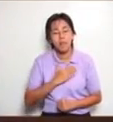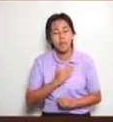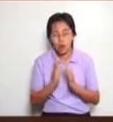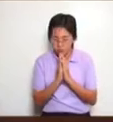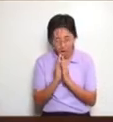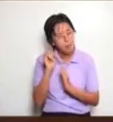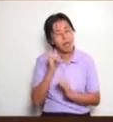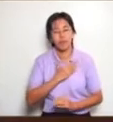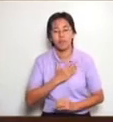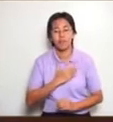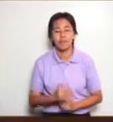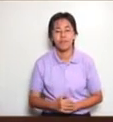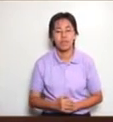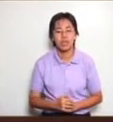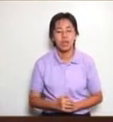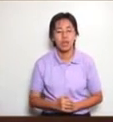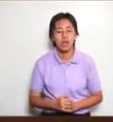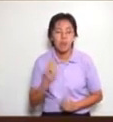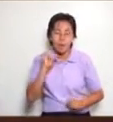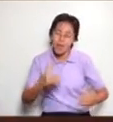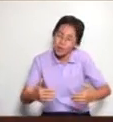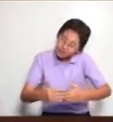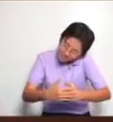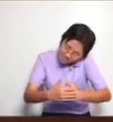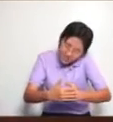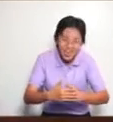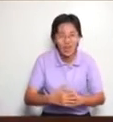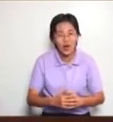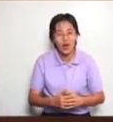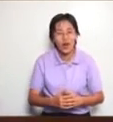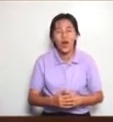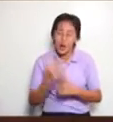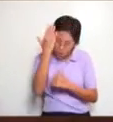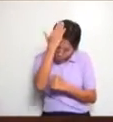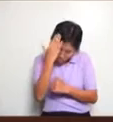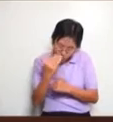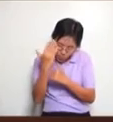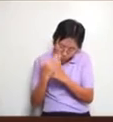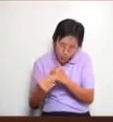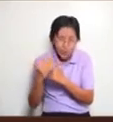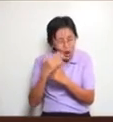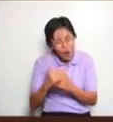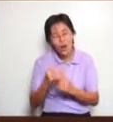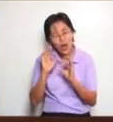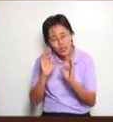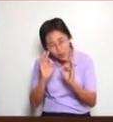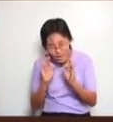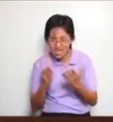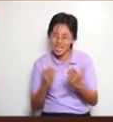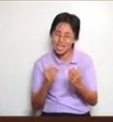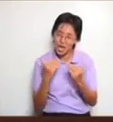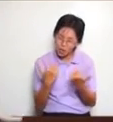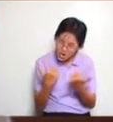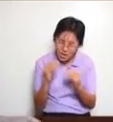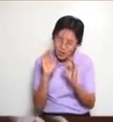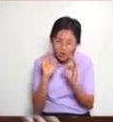ษณ์ ซุกเอลละกอด ทีหนึ่ทุกครงที่ซุปแแ่จะตัผมบอกอายเลิจโชคดีetasมี เอวนๆของแม่ใหซุกพ